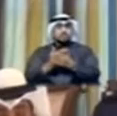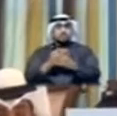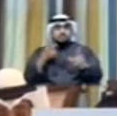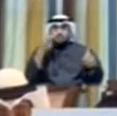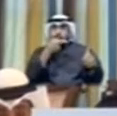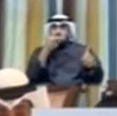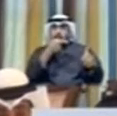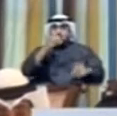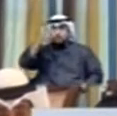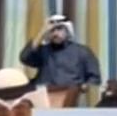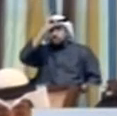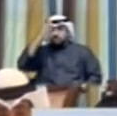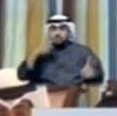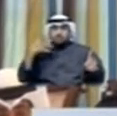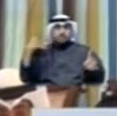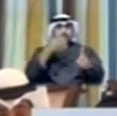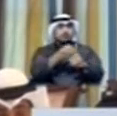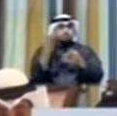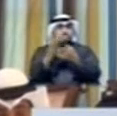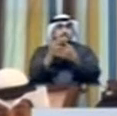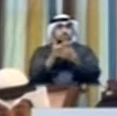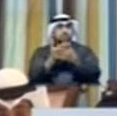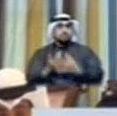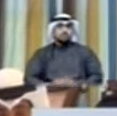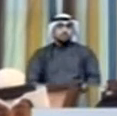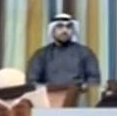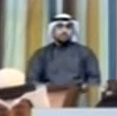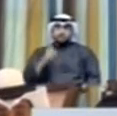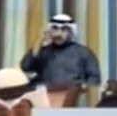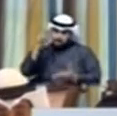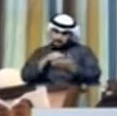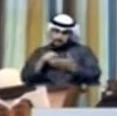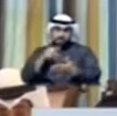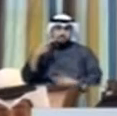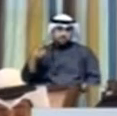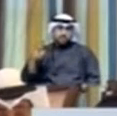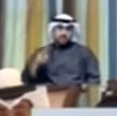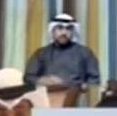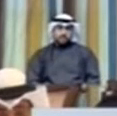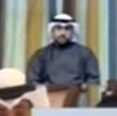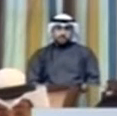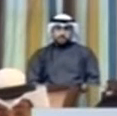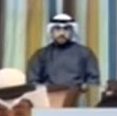قدر الله جت بهذه الأبطال. لا ولكن مع